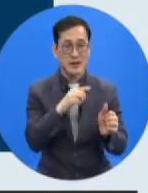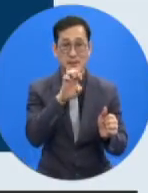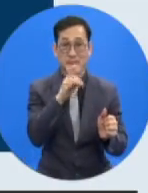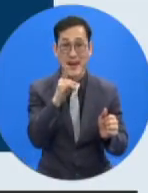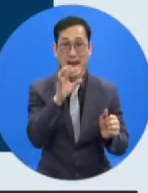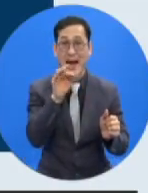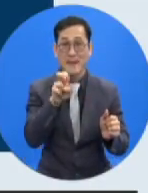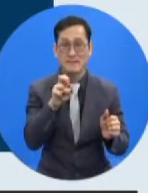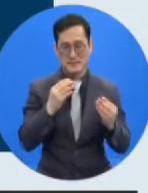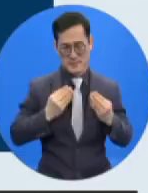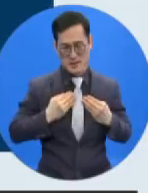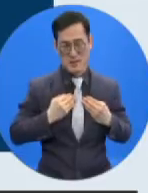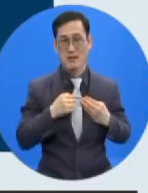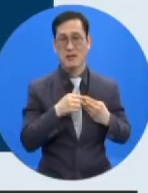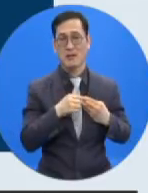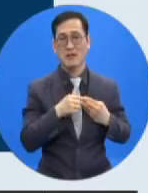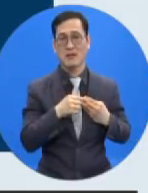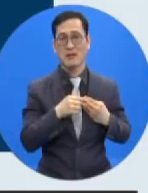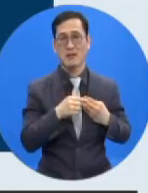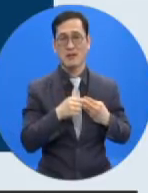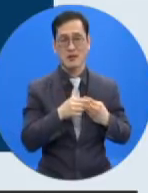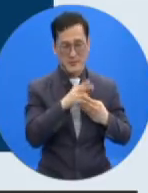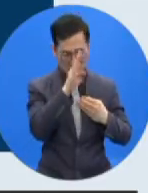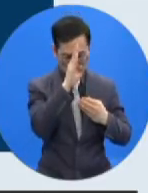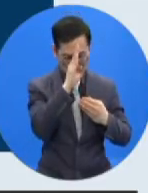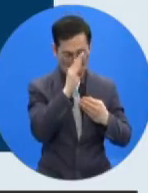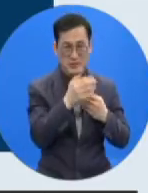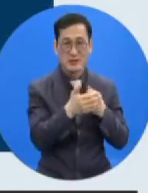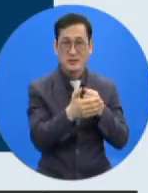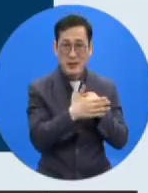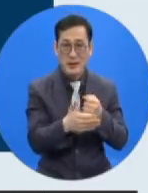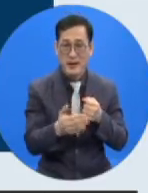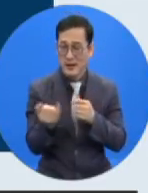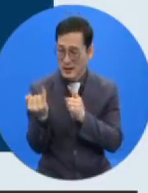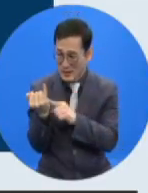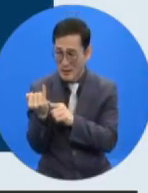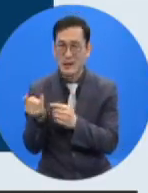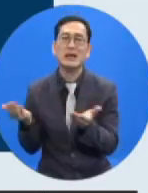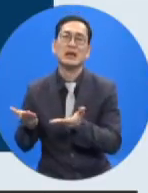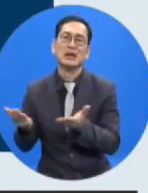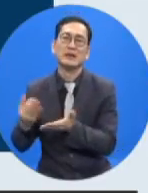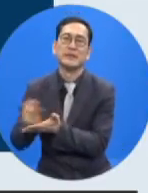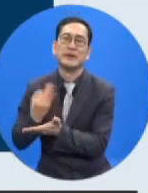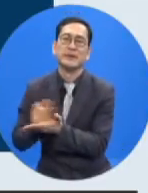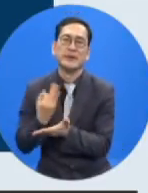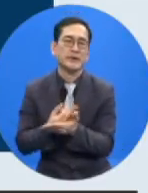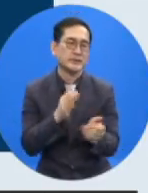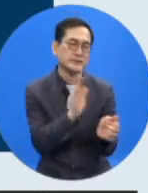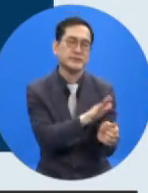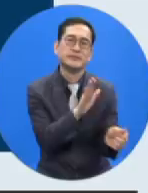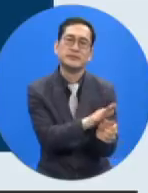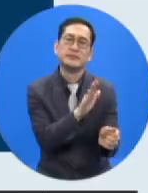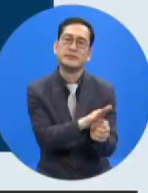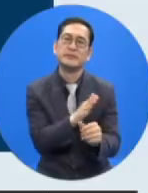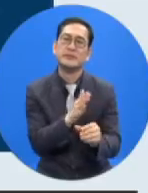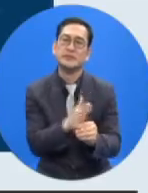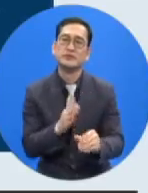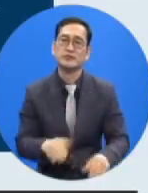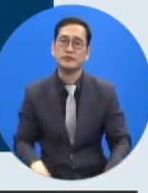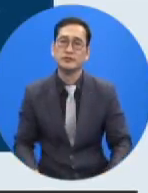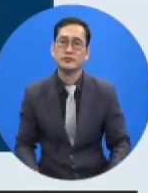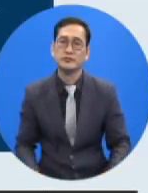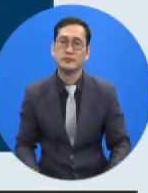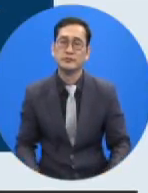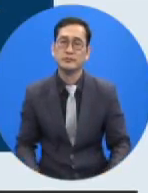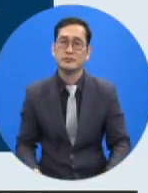때문에 생계를 이어가기 위해서 부인이 남편 대신에 내가 돈을 벌어야겠다. 생계를 이어가야지. 하고